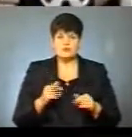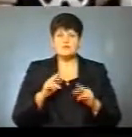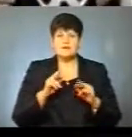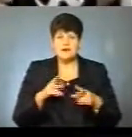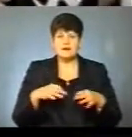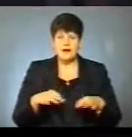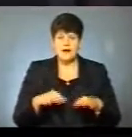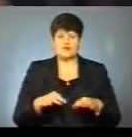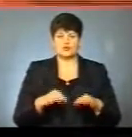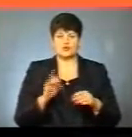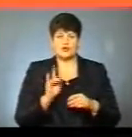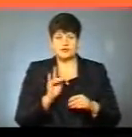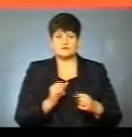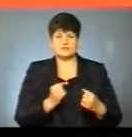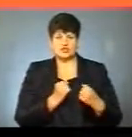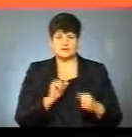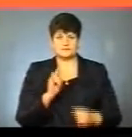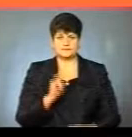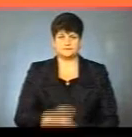автокрісло може убезпечити дитину.